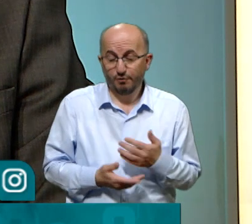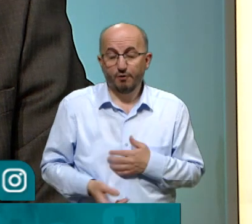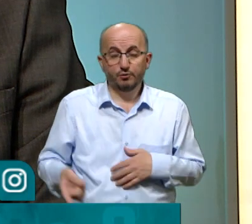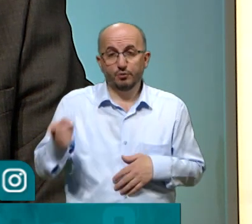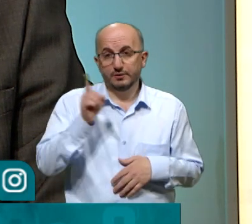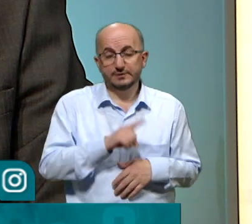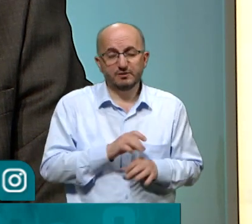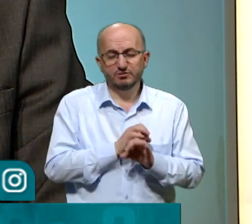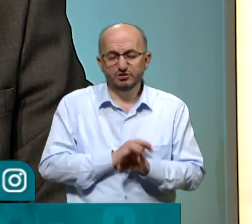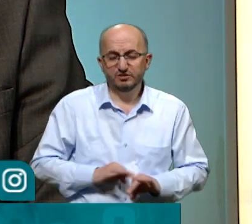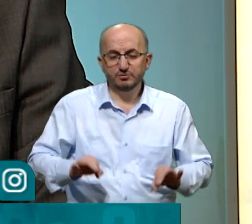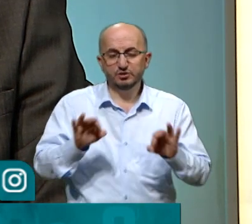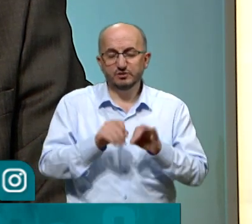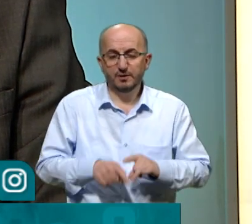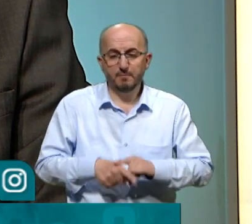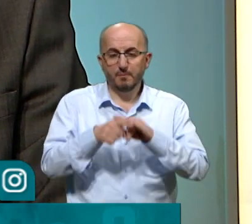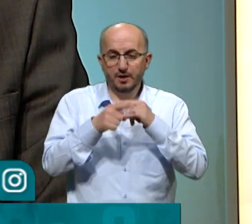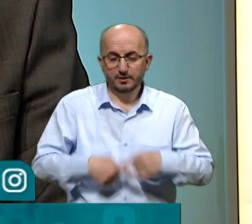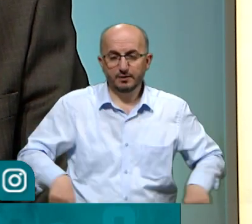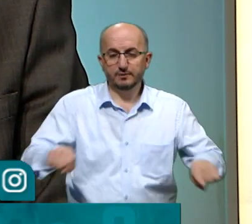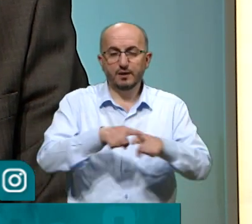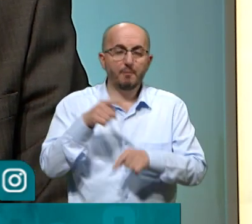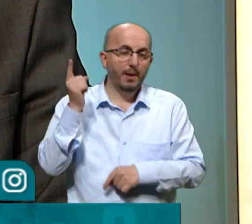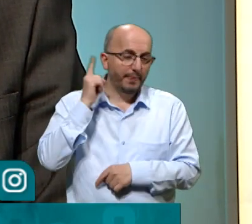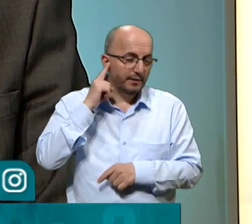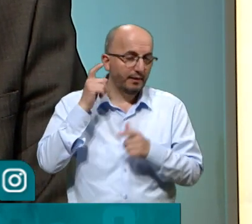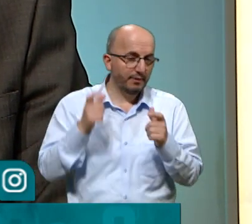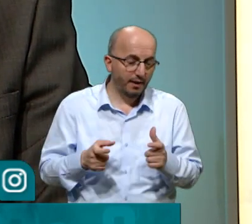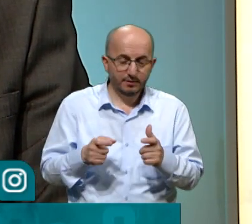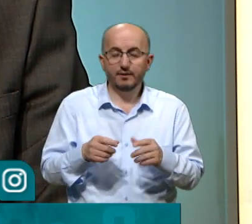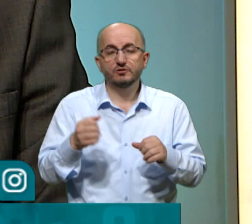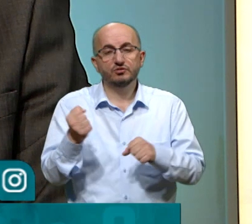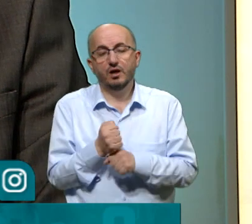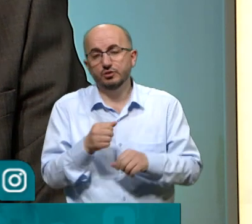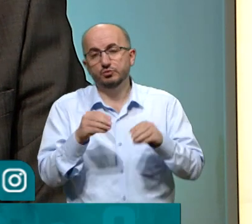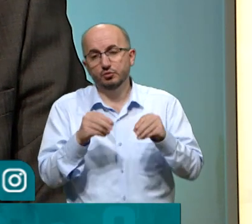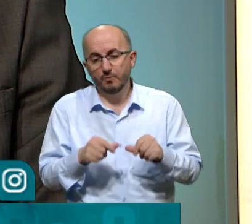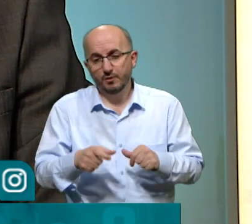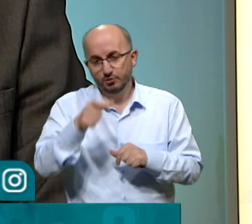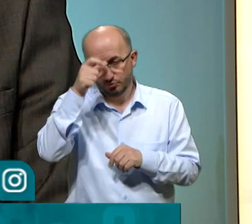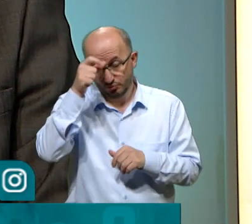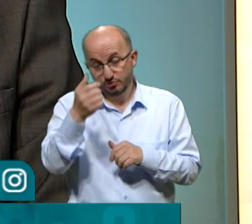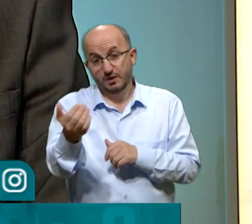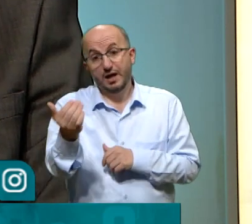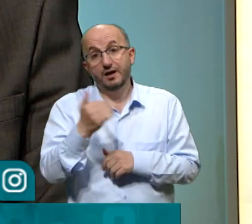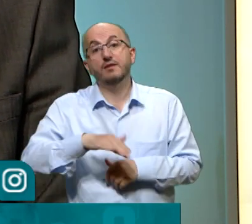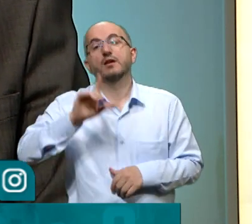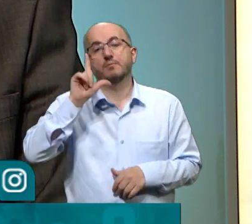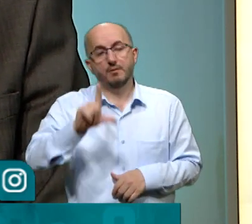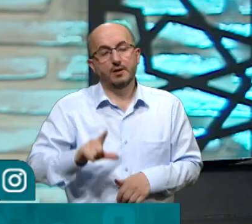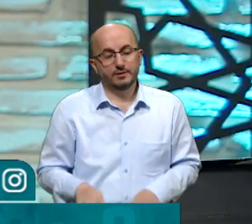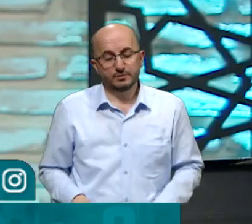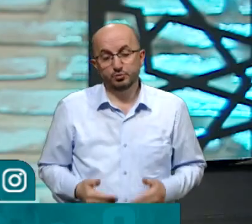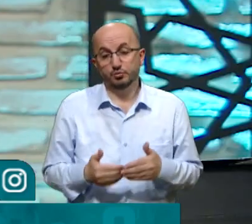hiçbir şekilde haremi Şerif'te ve yaptığı Medine'yi Münevver eden taş toprağı Bizim ülkemize naklet demeli getirmem